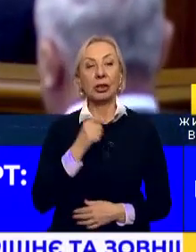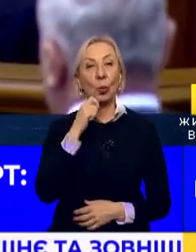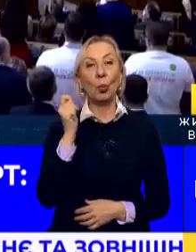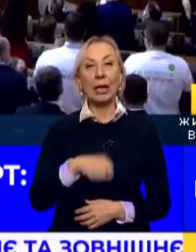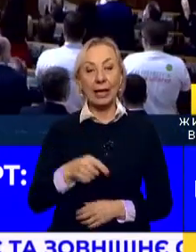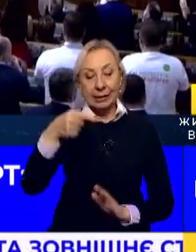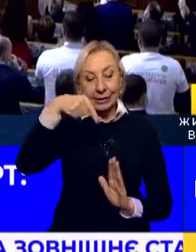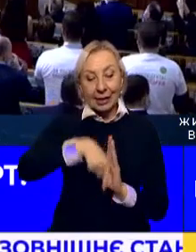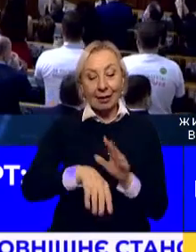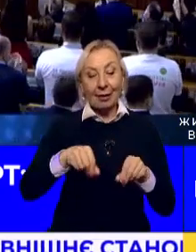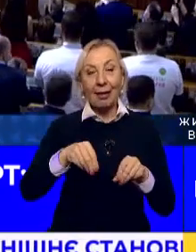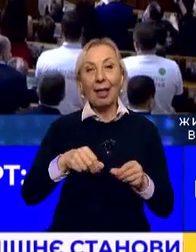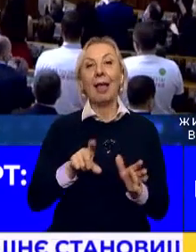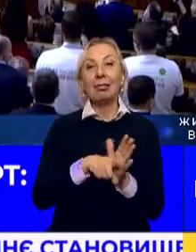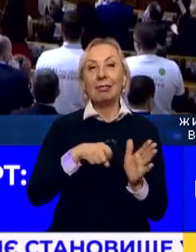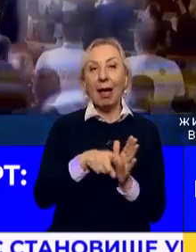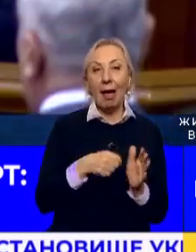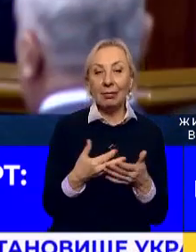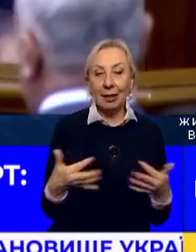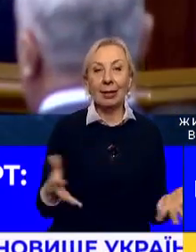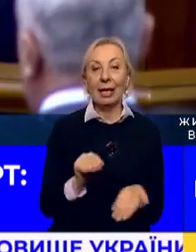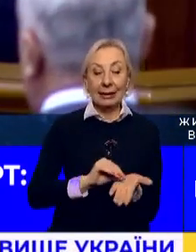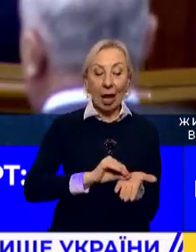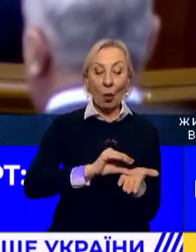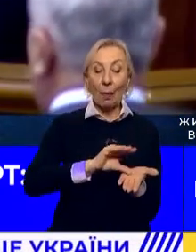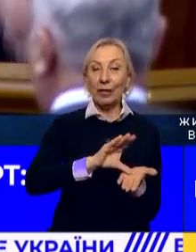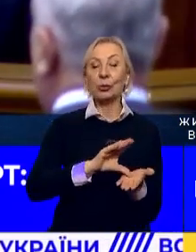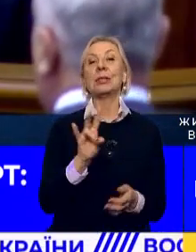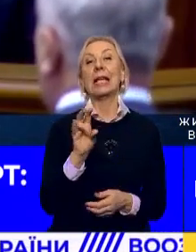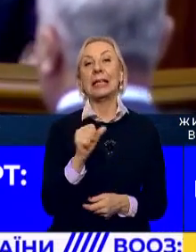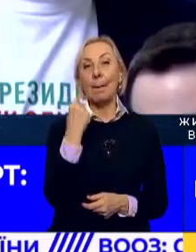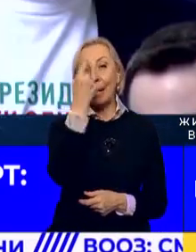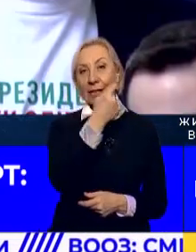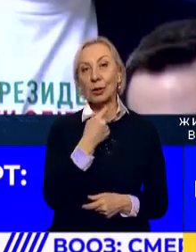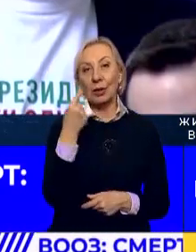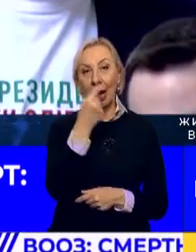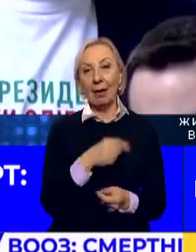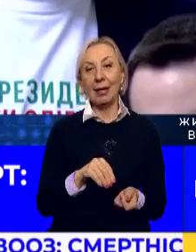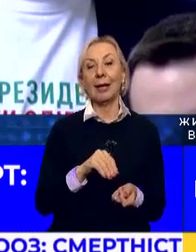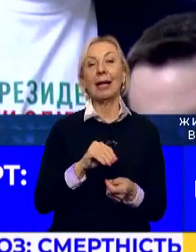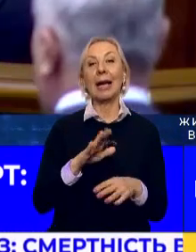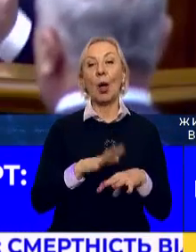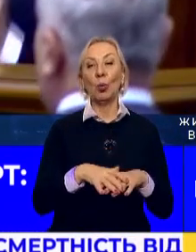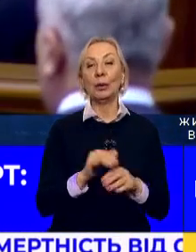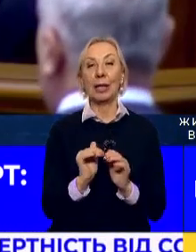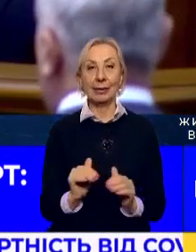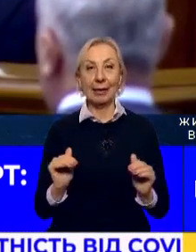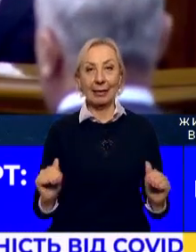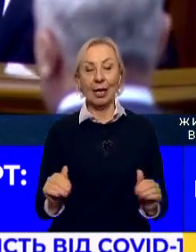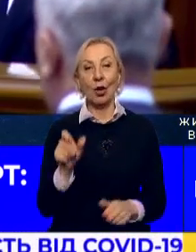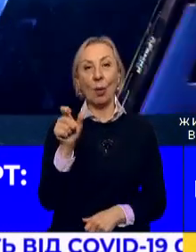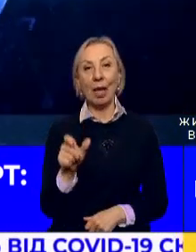надр накопичуватиметься на персональних рахунках дітей громадян